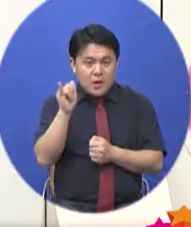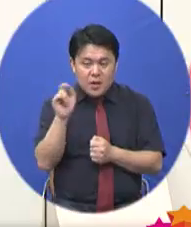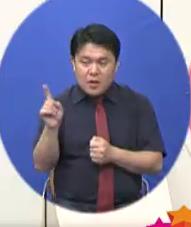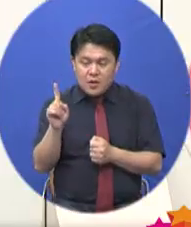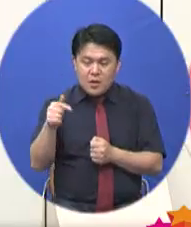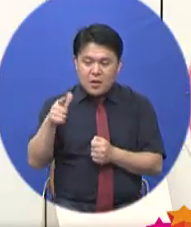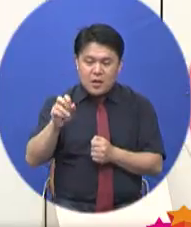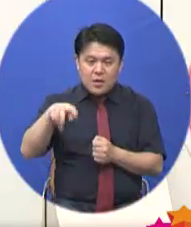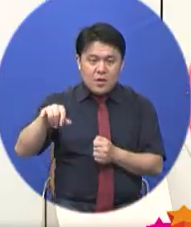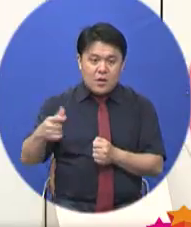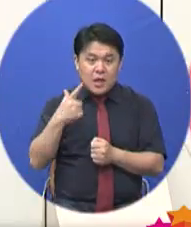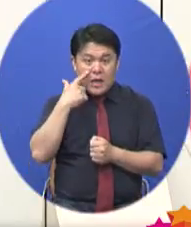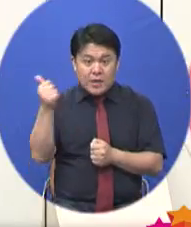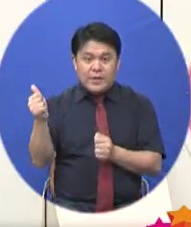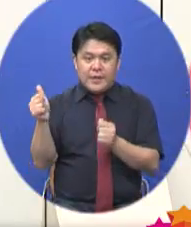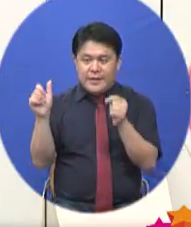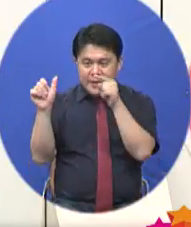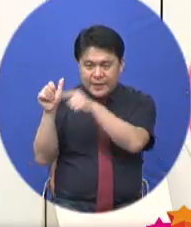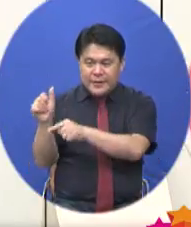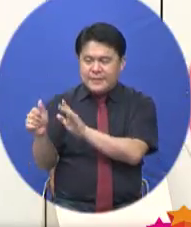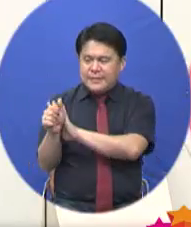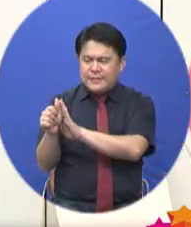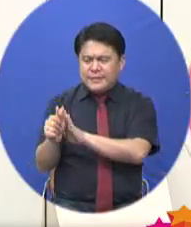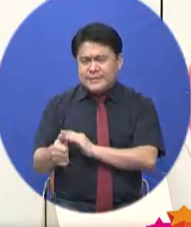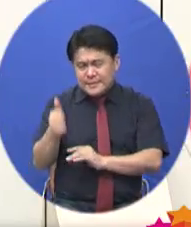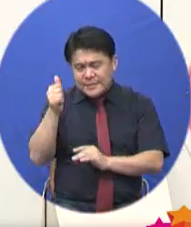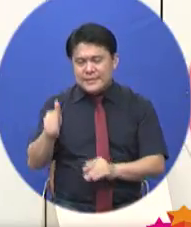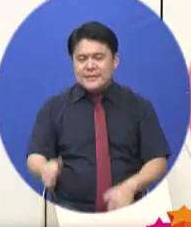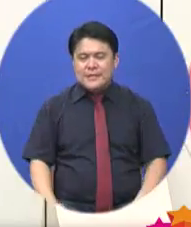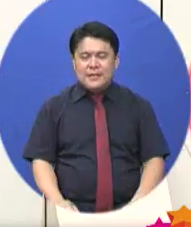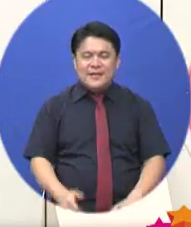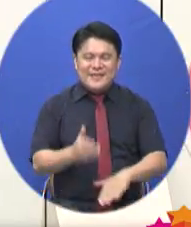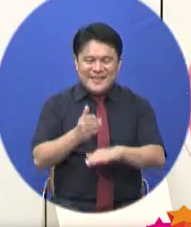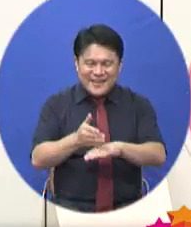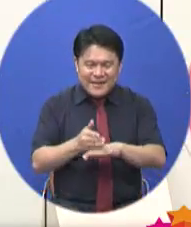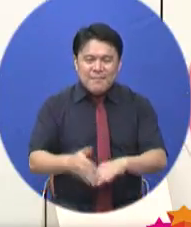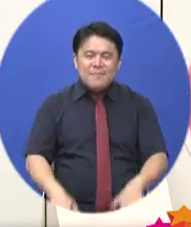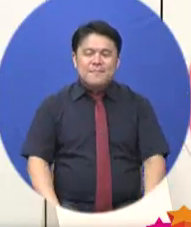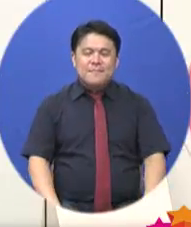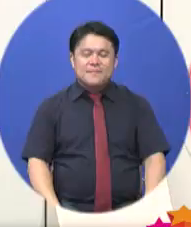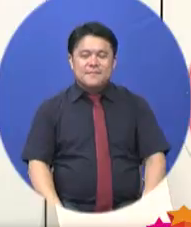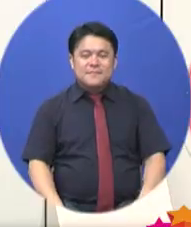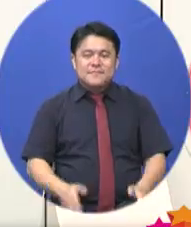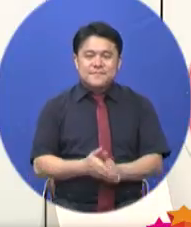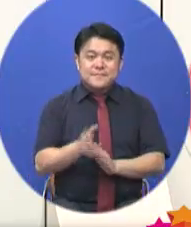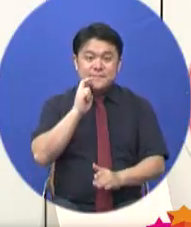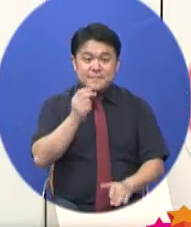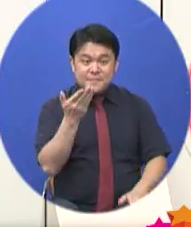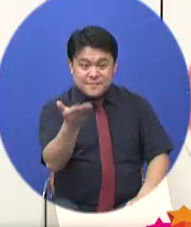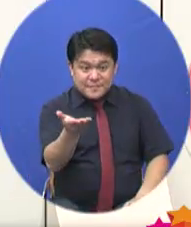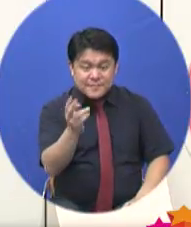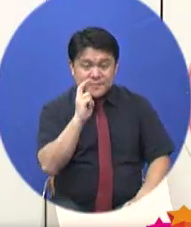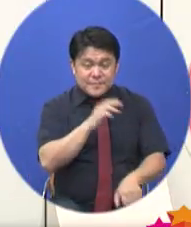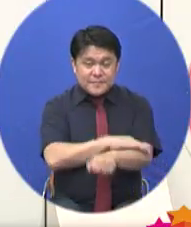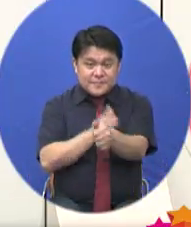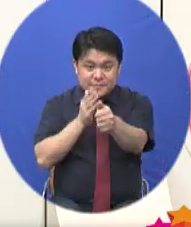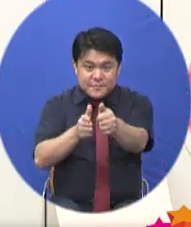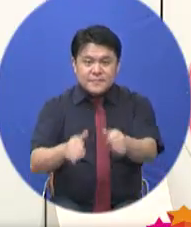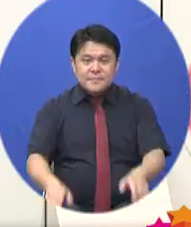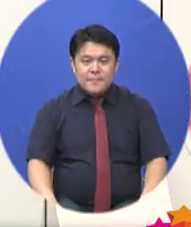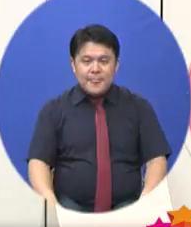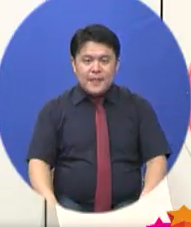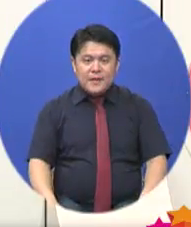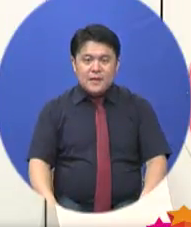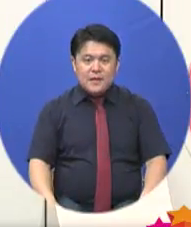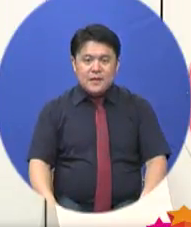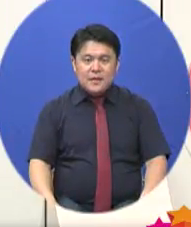우리. 강수진님 아버님 좀 찾아뵀으면 좋겠네. 예, 아이고 감사합니다. 네, 자 음악 드리겠습니다. 잘 들어주세요. 예,